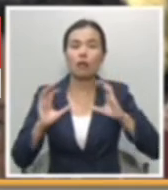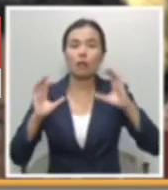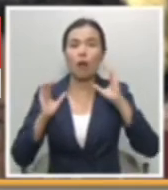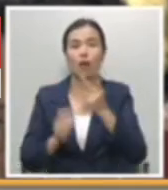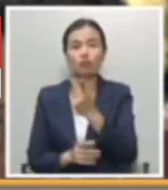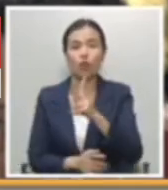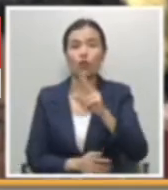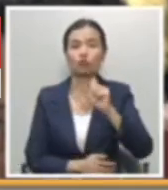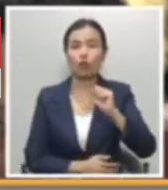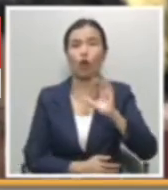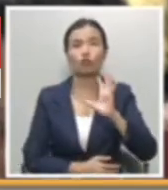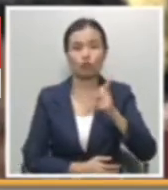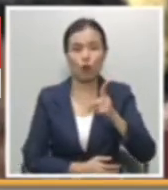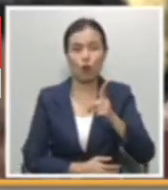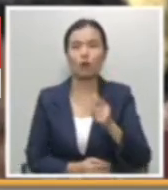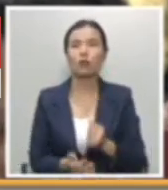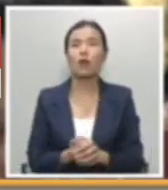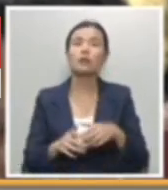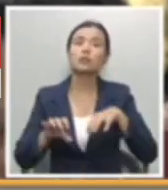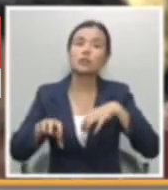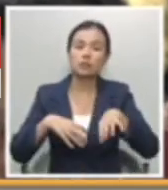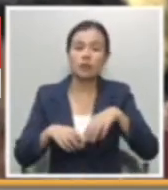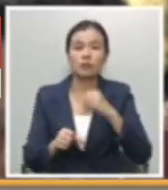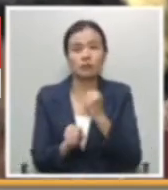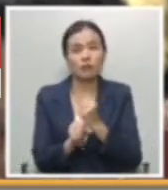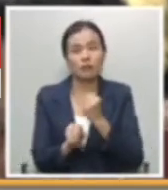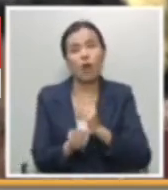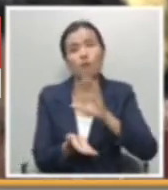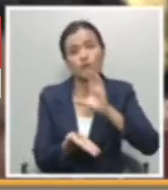ช.ซึ่งได้จัดทำงบประมาณ